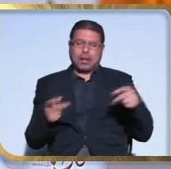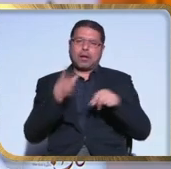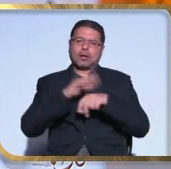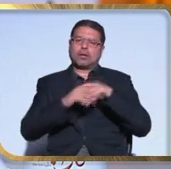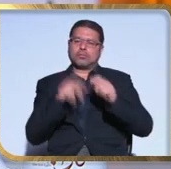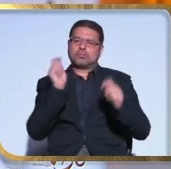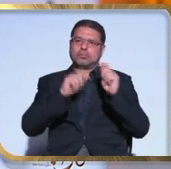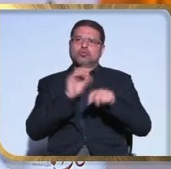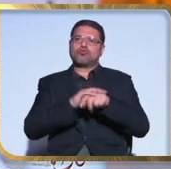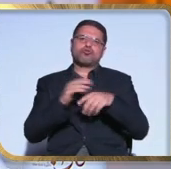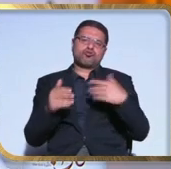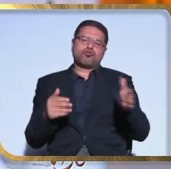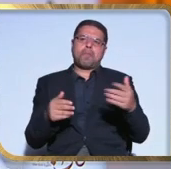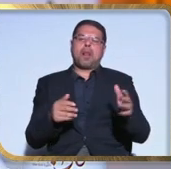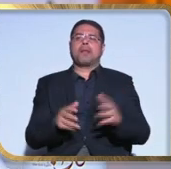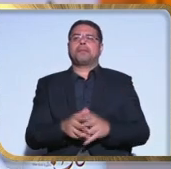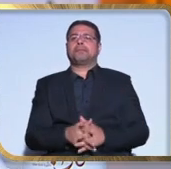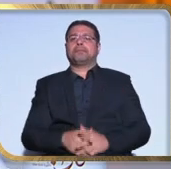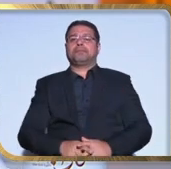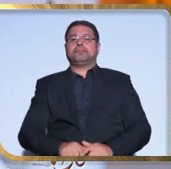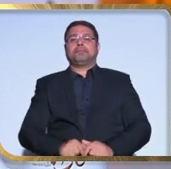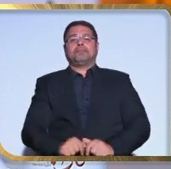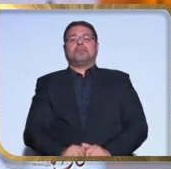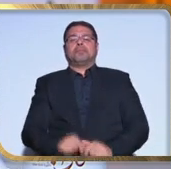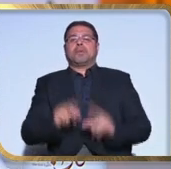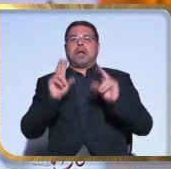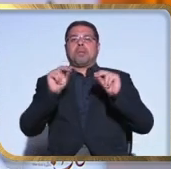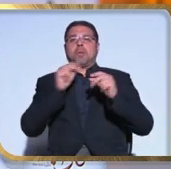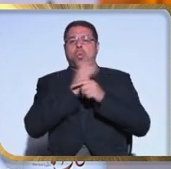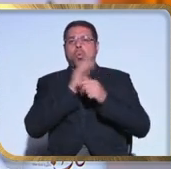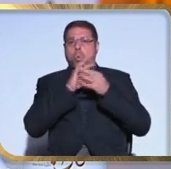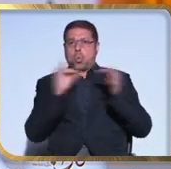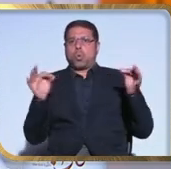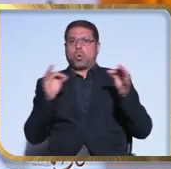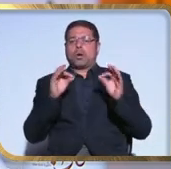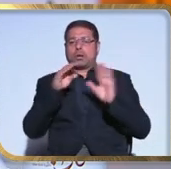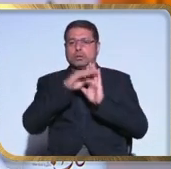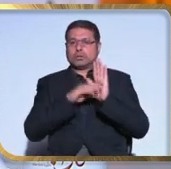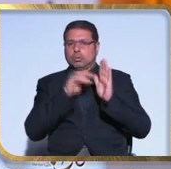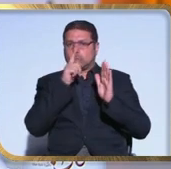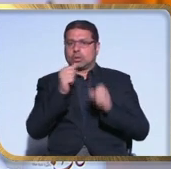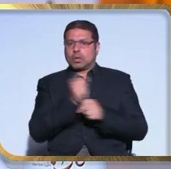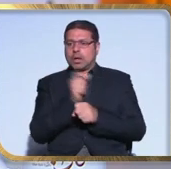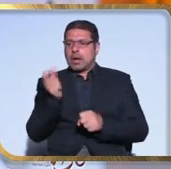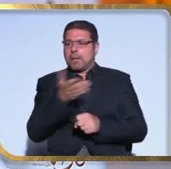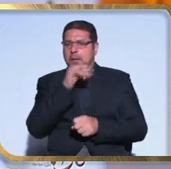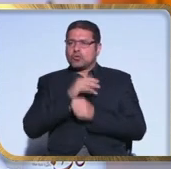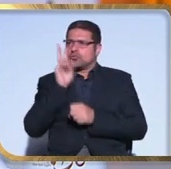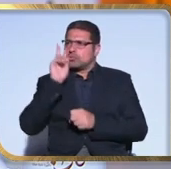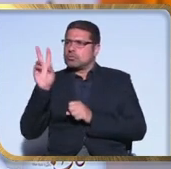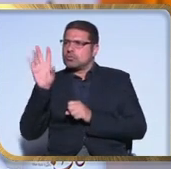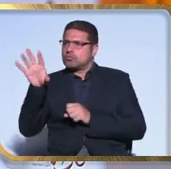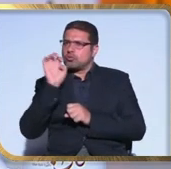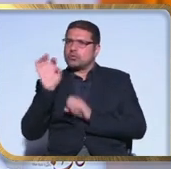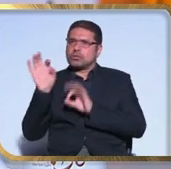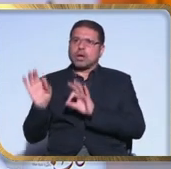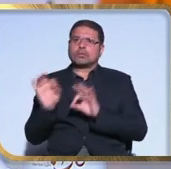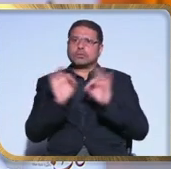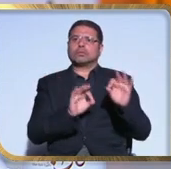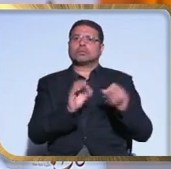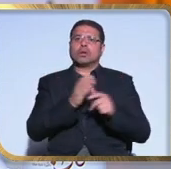نصنعه باليد الشمال كما هي وصفت من فعل النبي عليه الصلاه والسلام لان